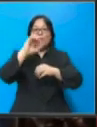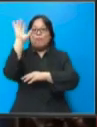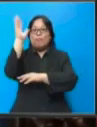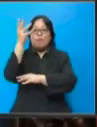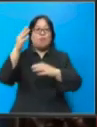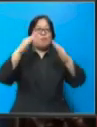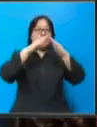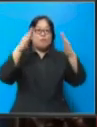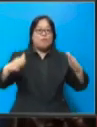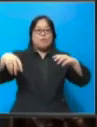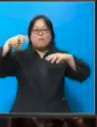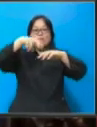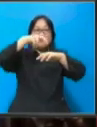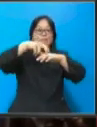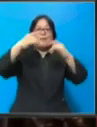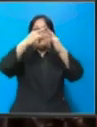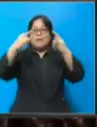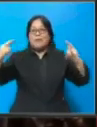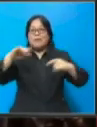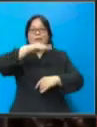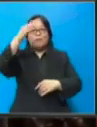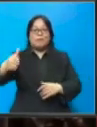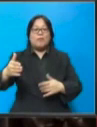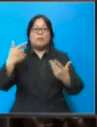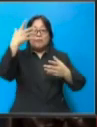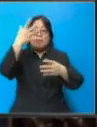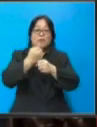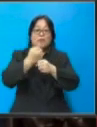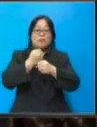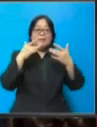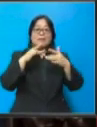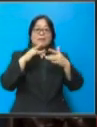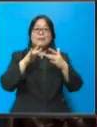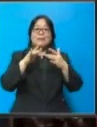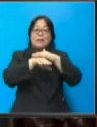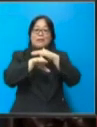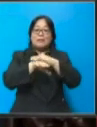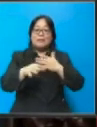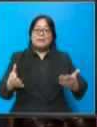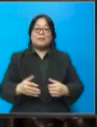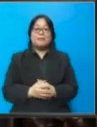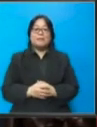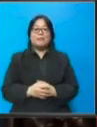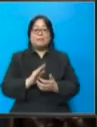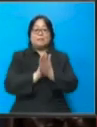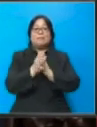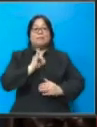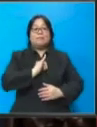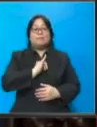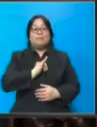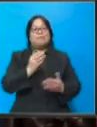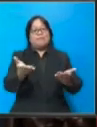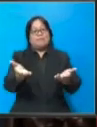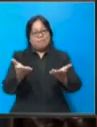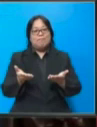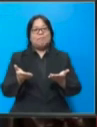memenjap bumbung yang berkhemah di bukit untuk dapat akses internet. Jadi saya